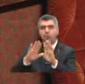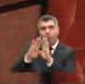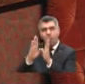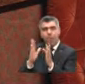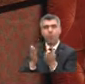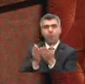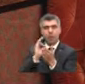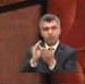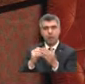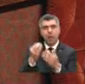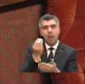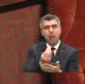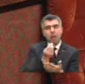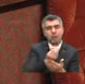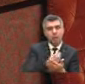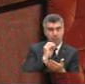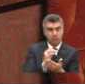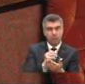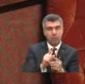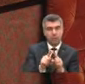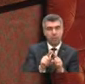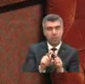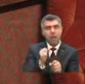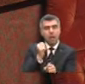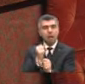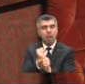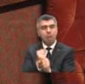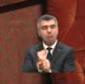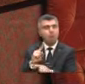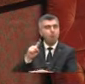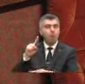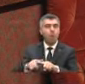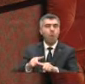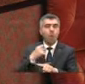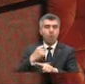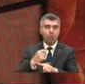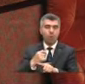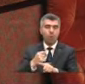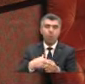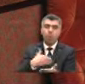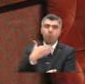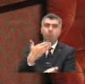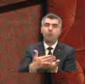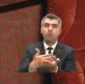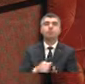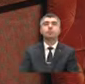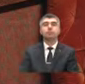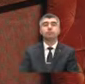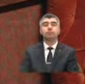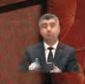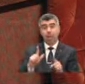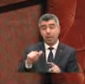هما كيتواجدوا في هذه الوضعية ديال الشغل لمحاربة هذه الظاهرة. واللي نبغي نقول هناك